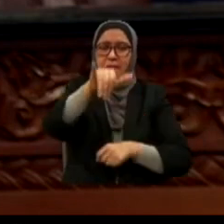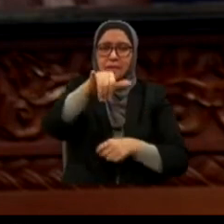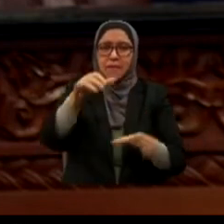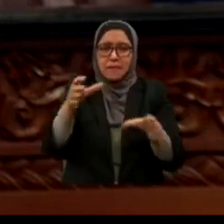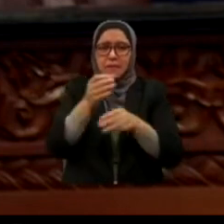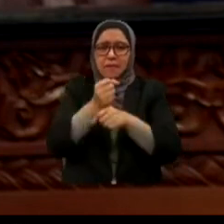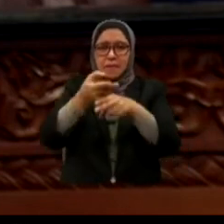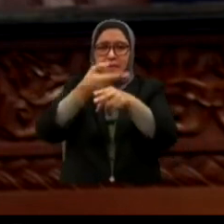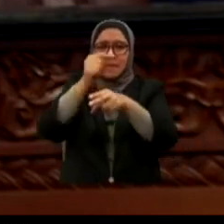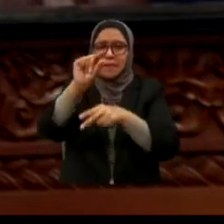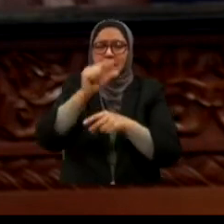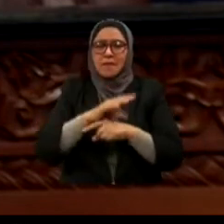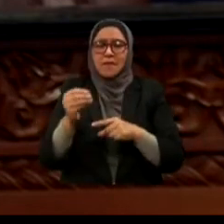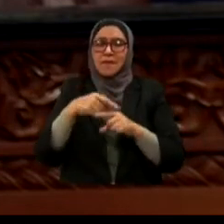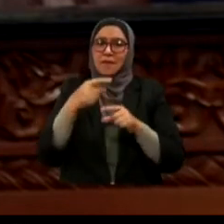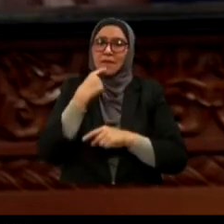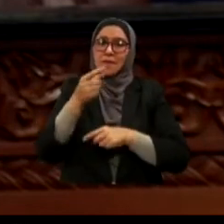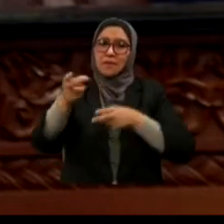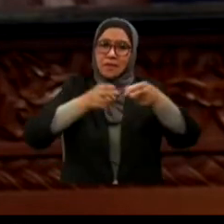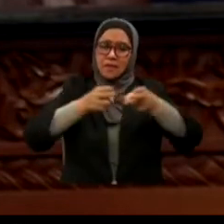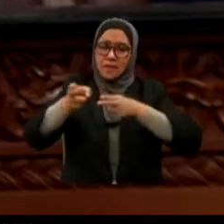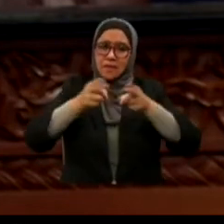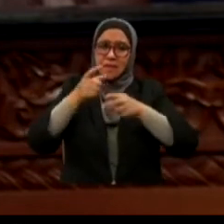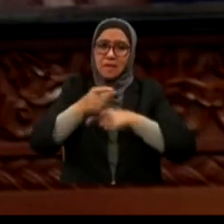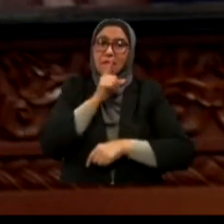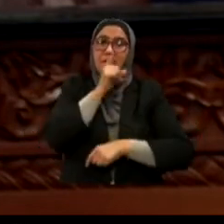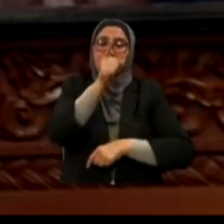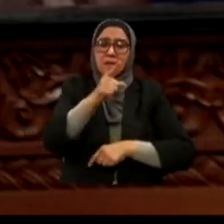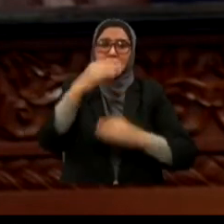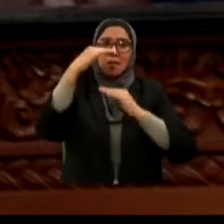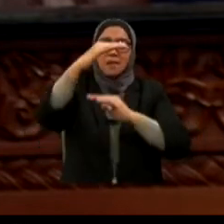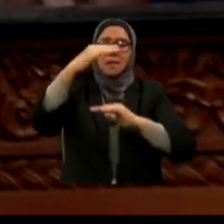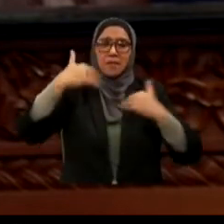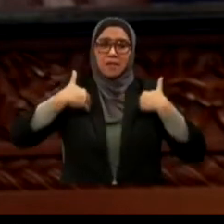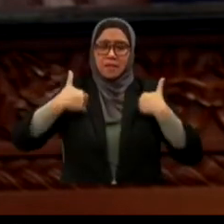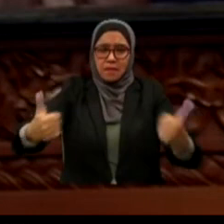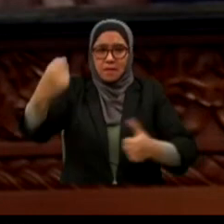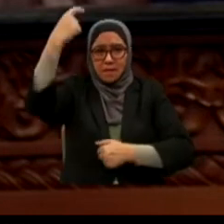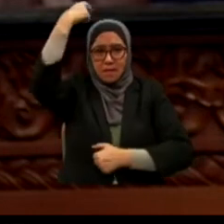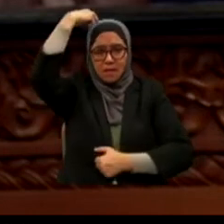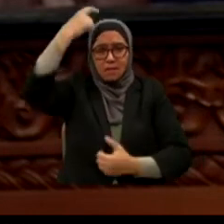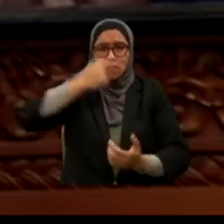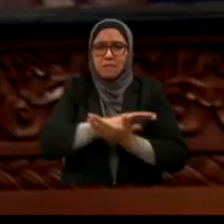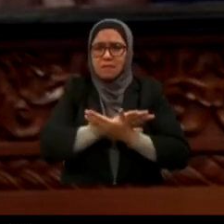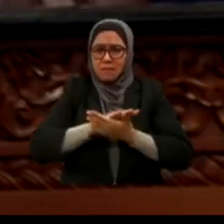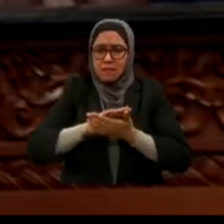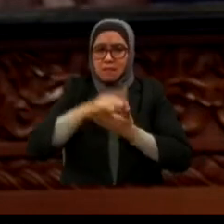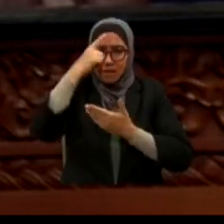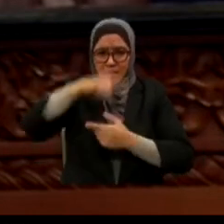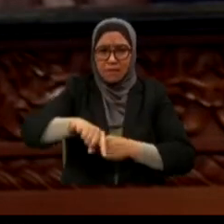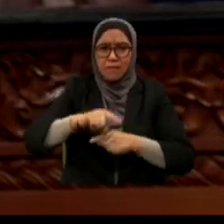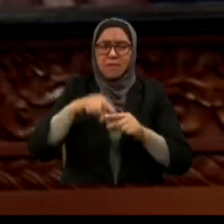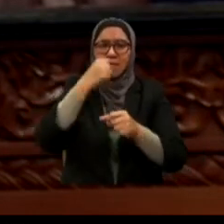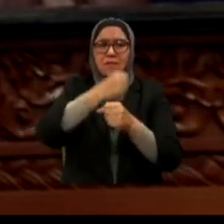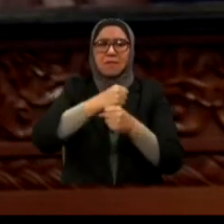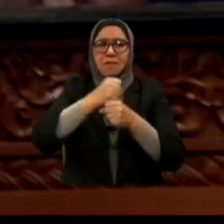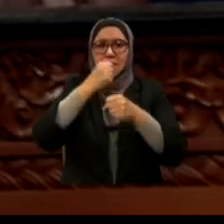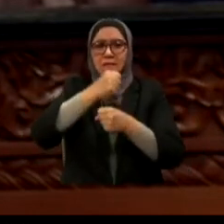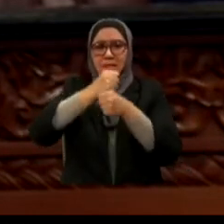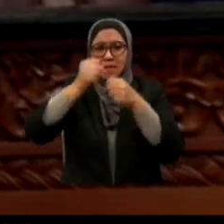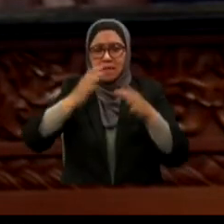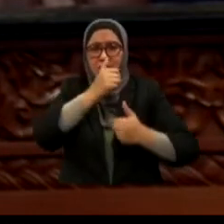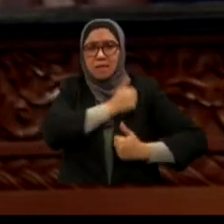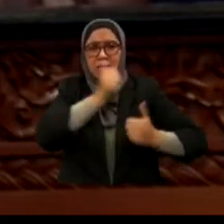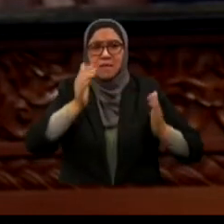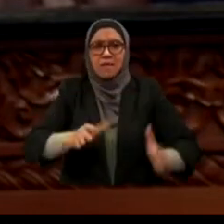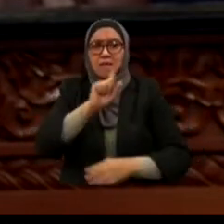usah kematian untuk memastikan tahap kesehatan mental yang baik dikalangan anggota tidak mempunyai mekanisme